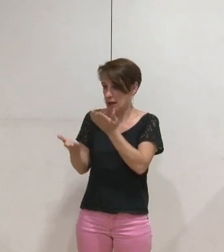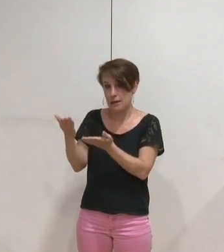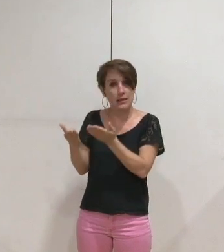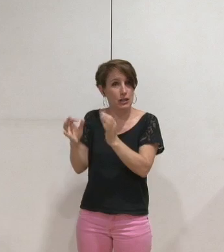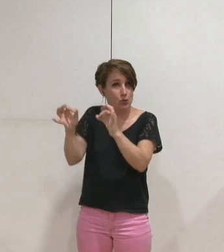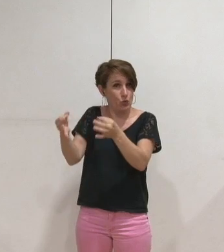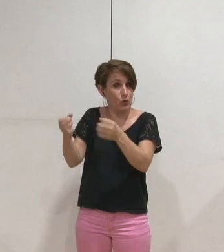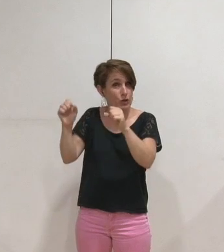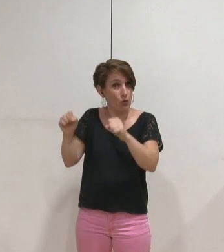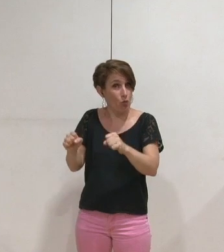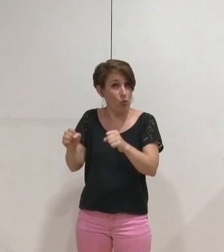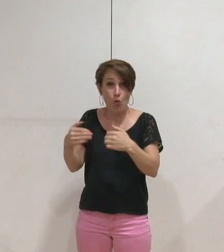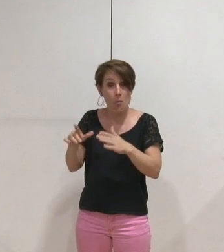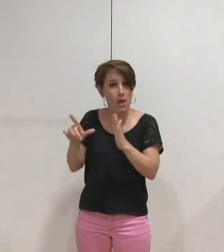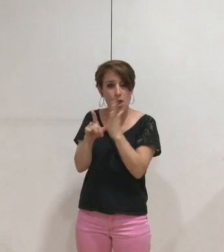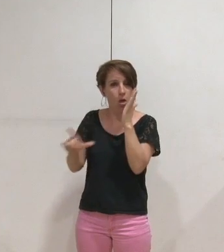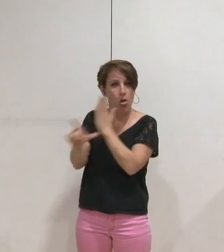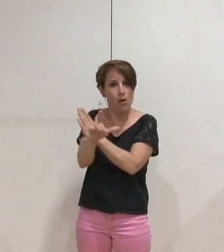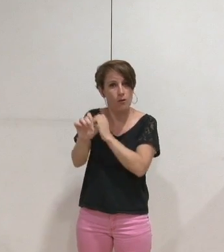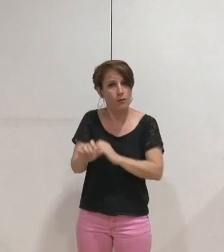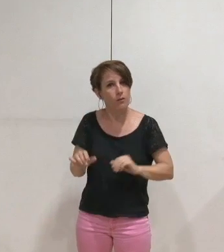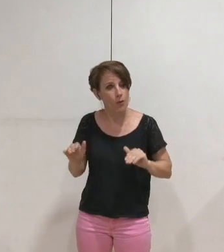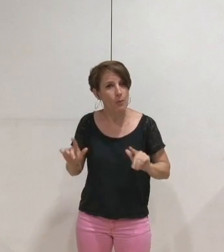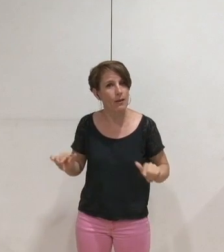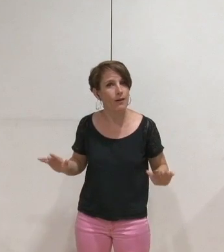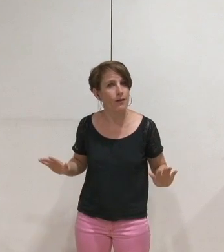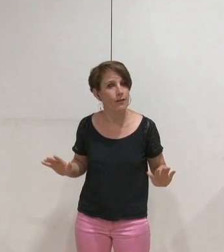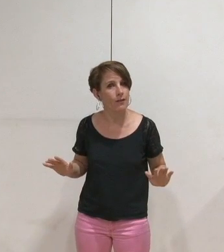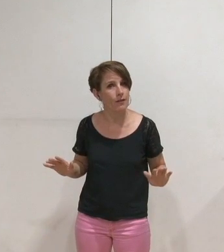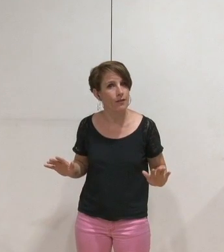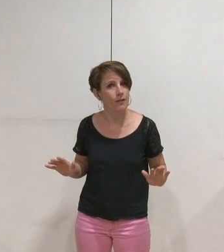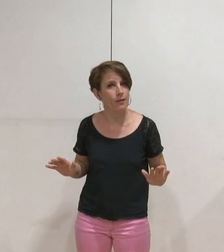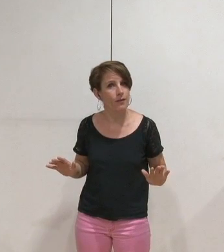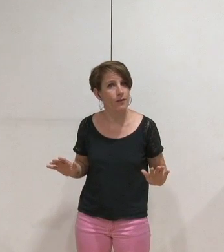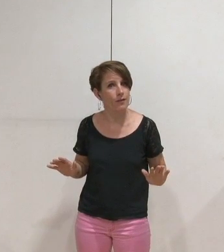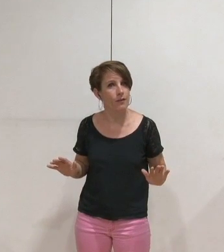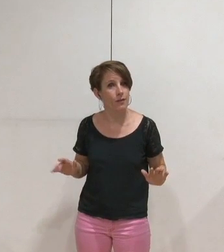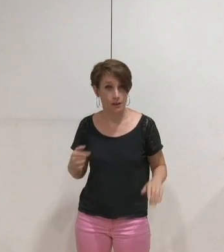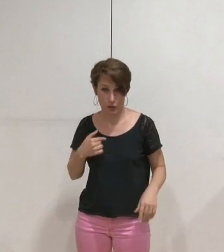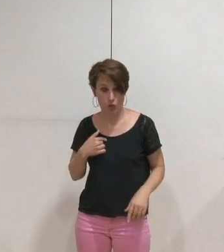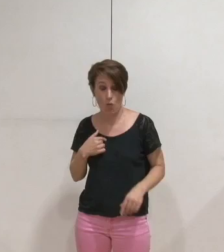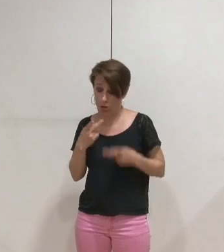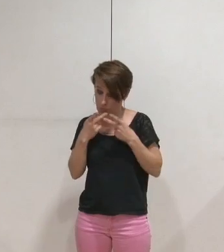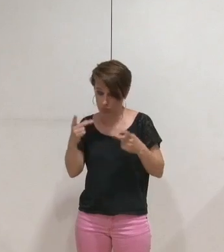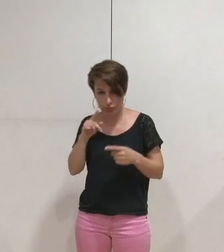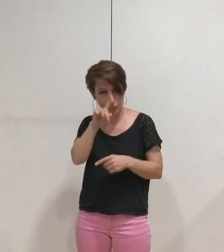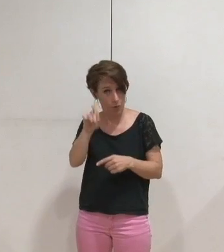moyens parfaitement illégaux et la question se